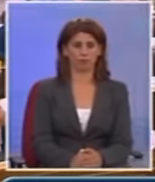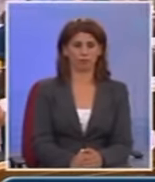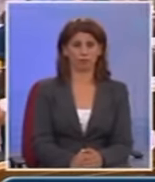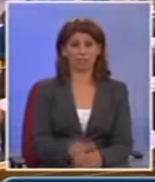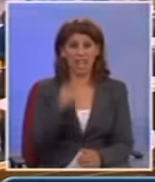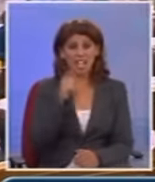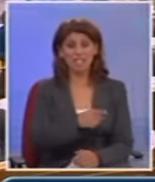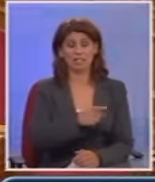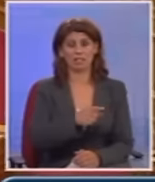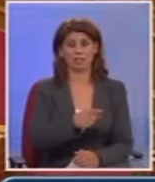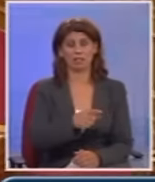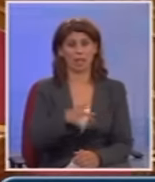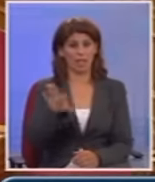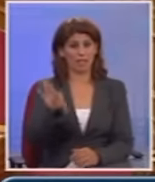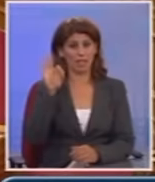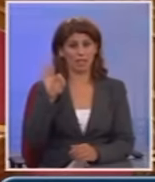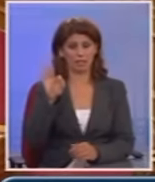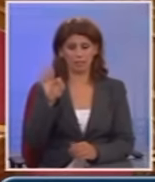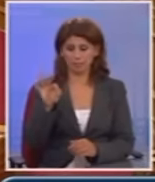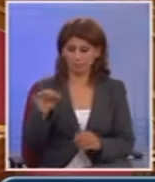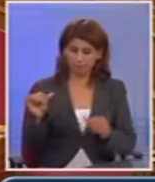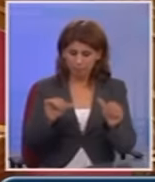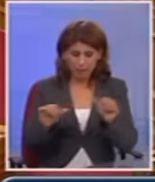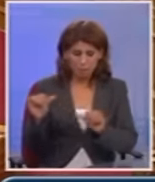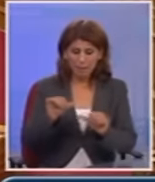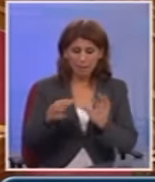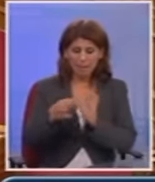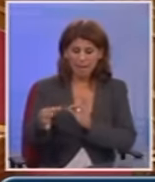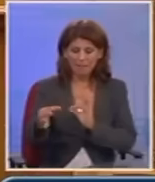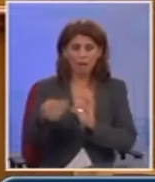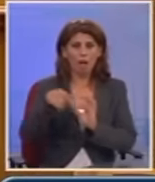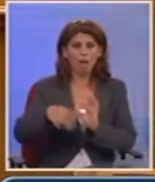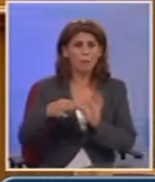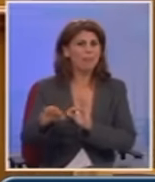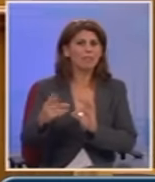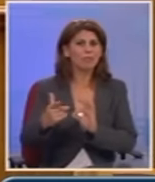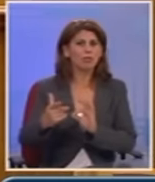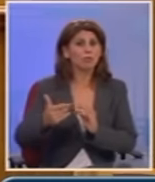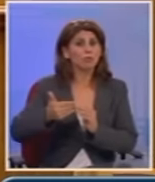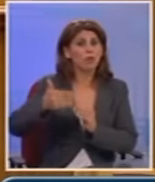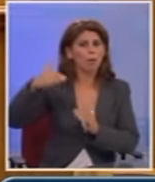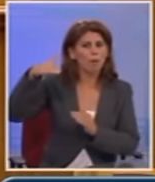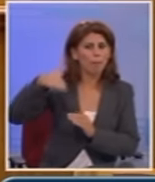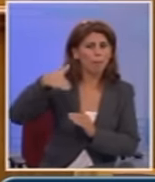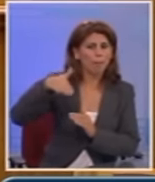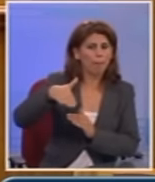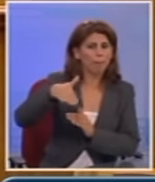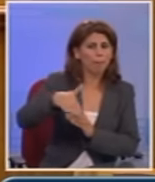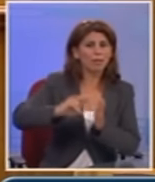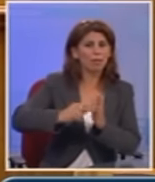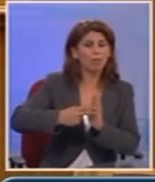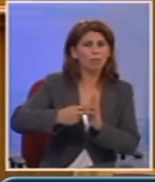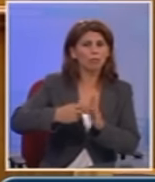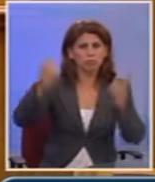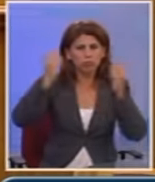Επιλέξατε εσείς ένα μείγμα μέτρων που δημιουργεί περαιτέρω ύφεση, που θίγει τα ελληνικά νοικοκυριά,